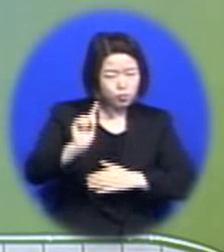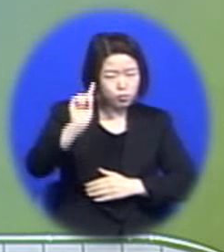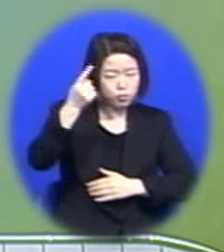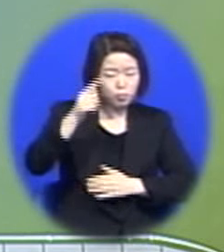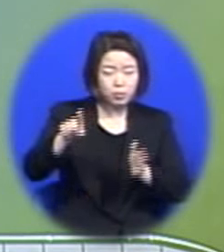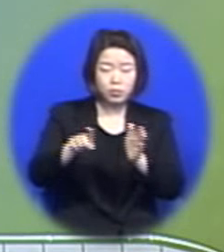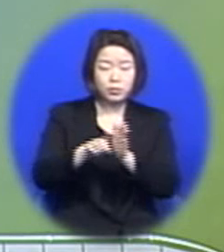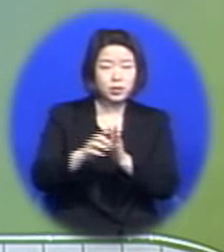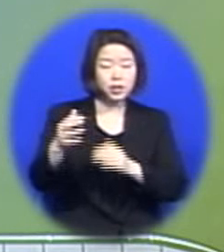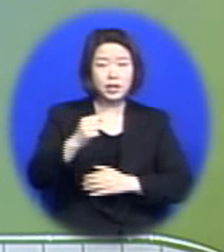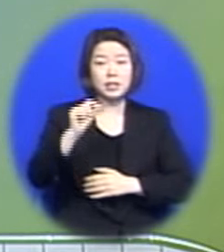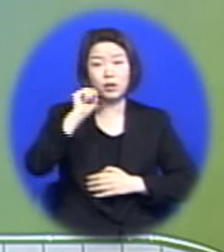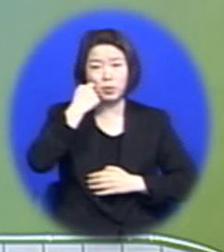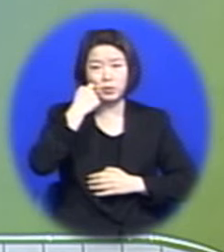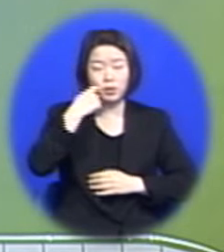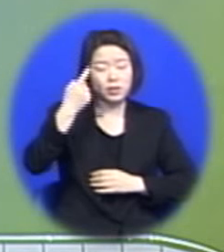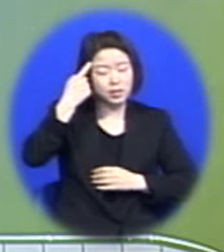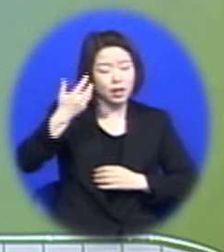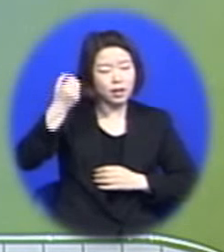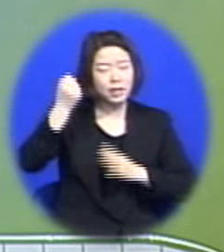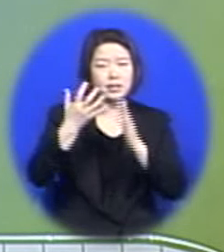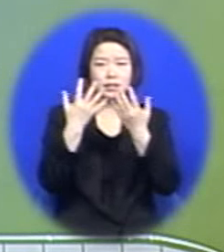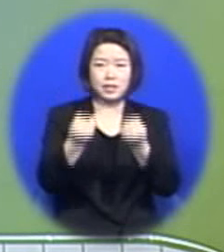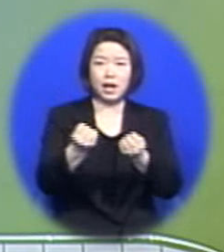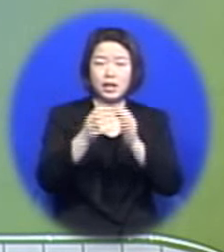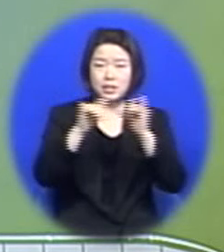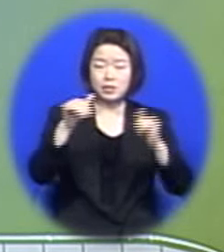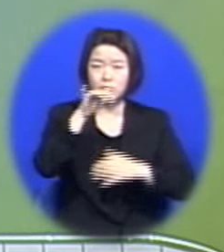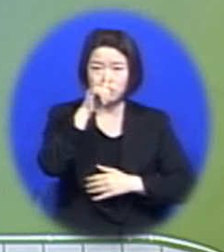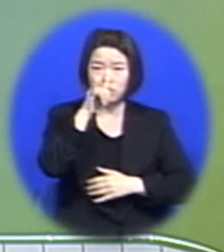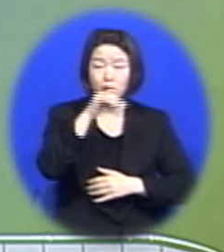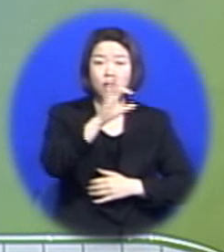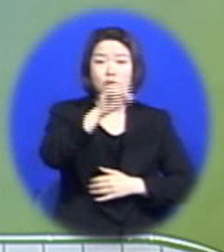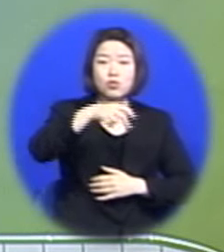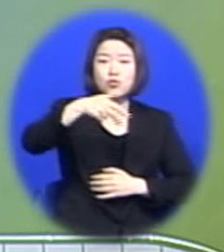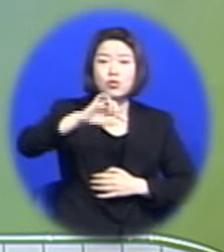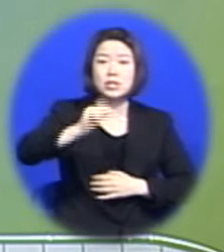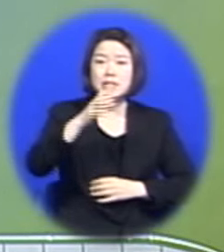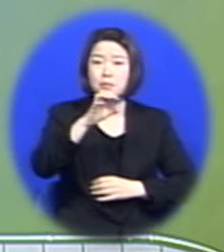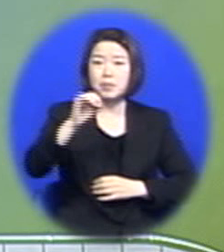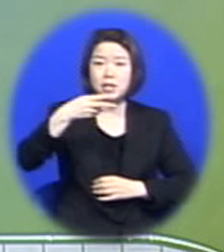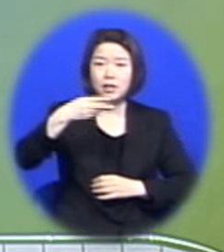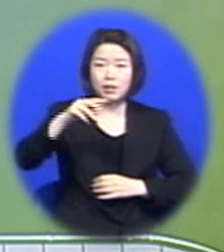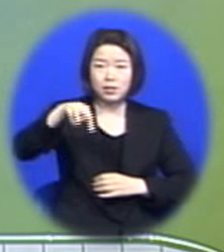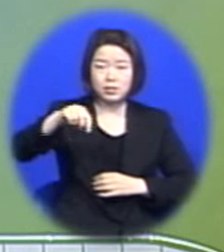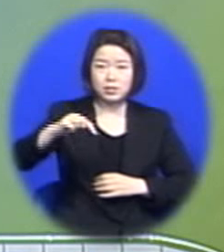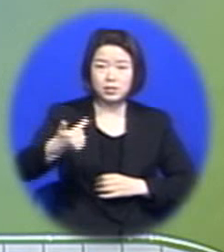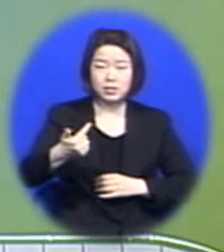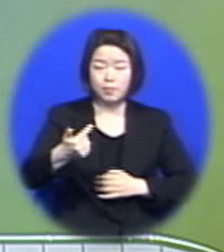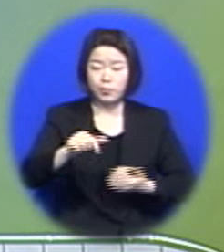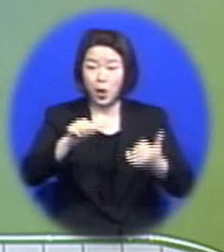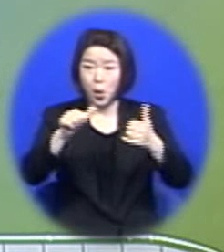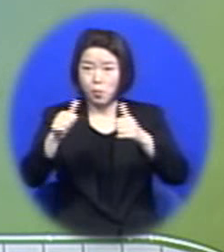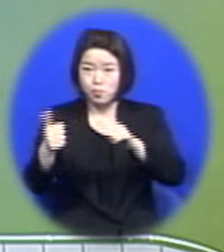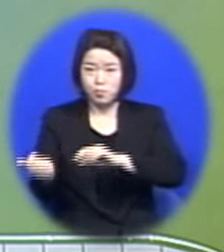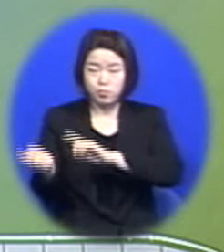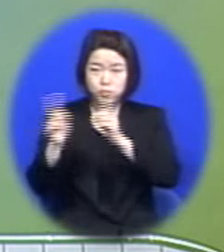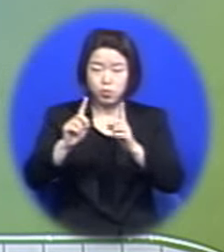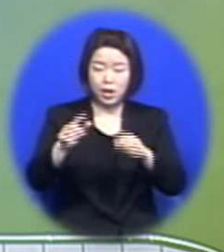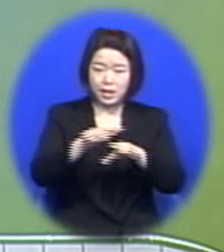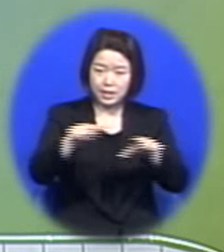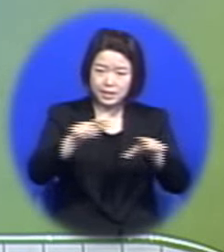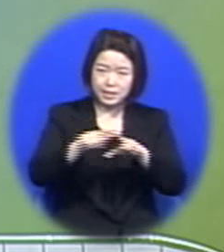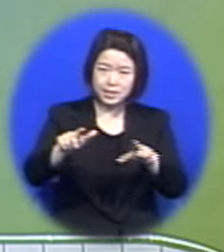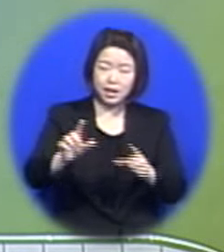이렇게 생각하는 분들이 참 많습니다. 유진 피터슨이 부활, 일상 부활을